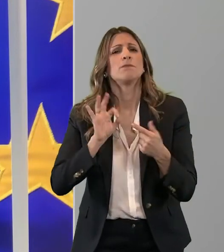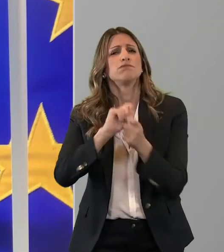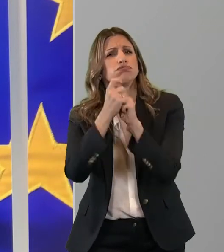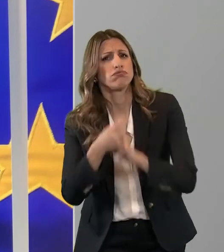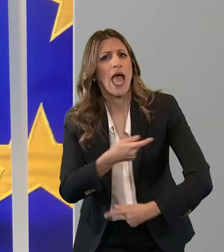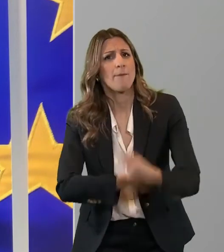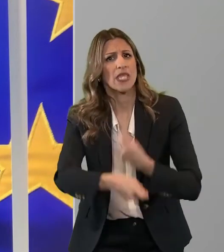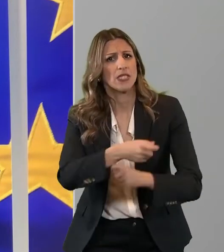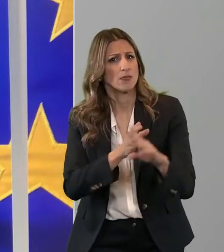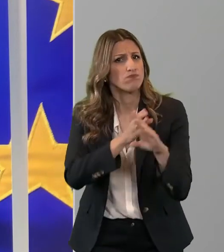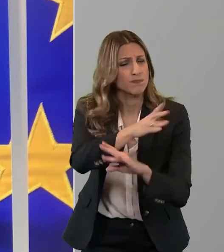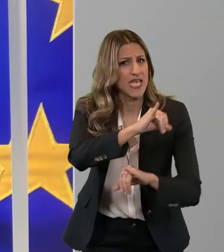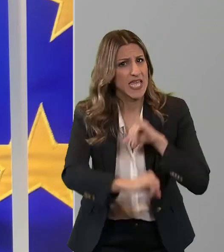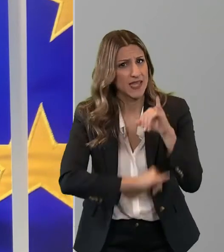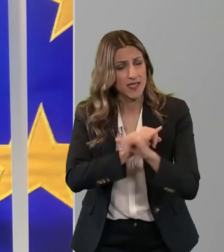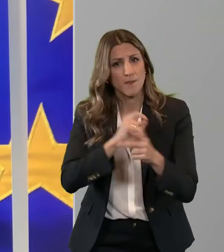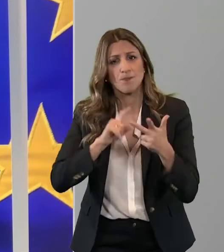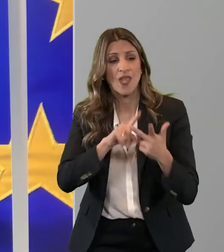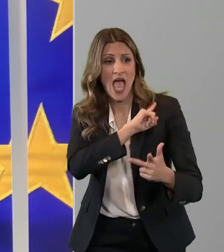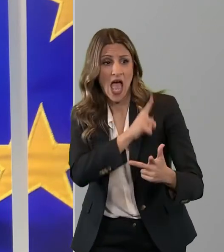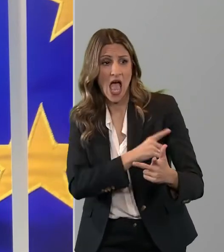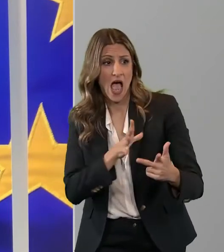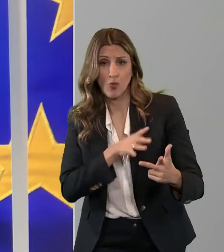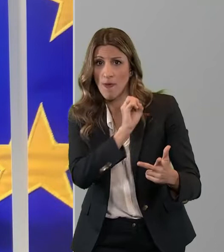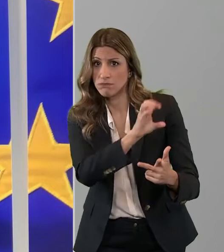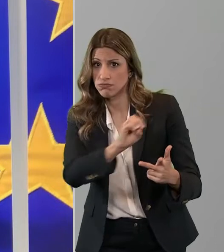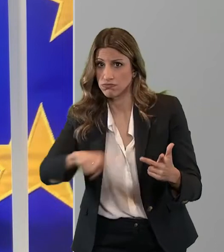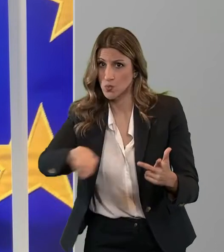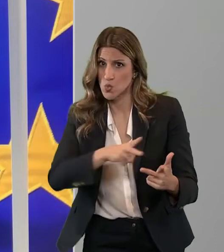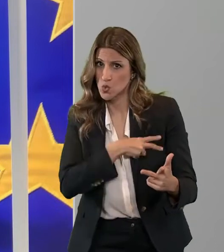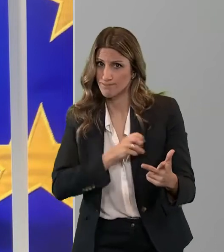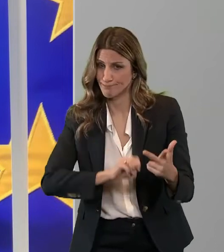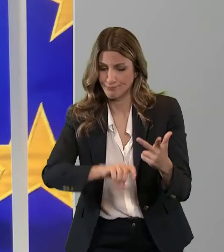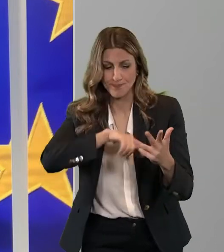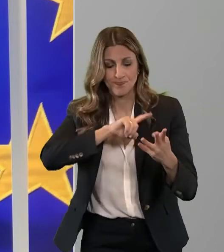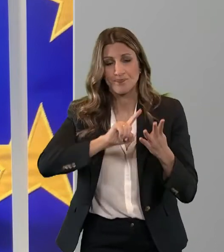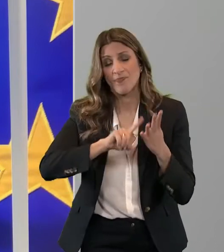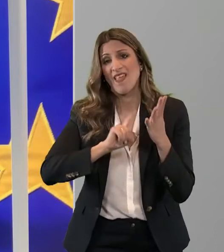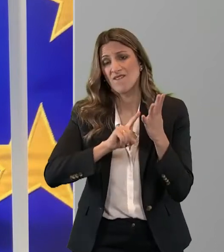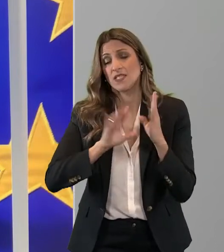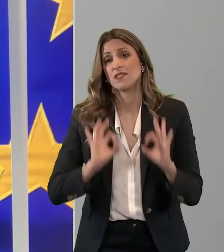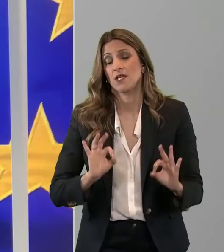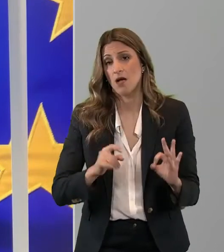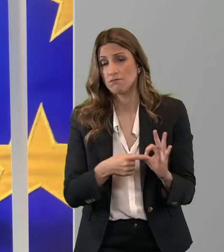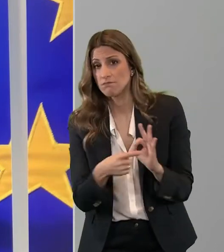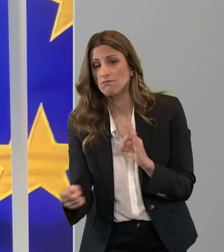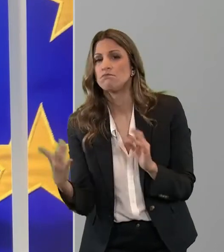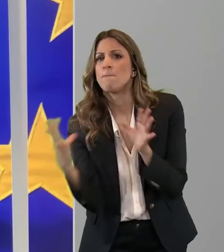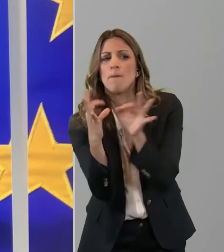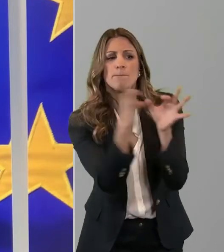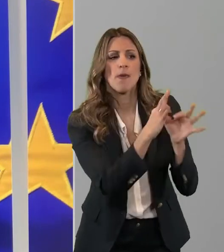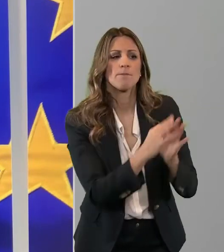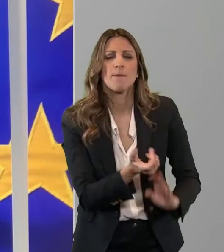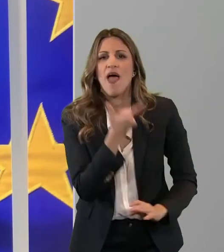των επιχειρήσεων, τη βελτίωση των δεξιοτήτων που συζητούσαμε λίγο πριν και φυσικά την ενίσχυση της